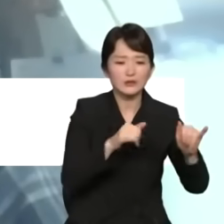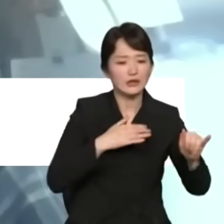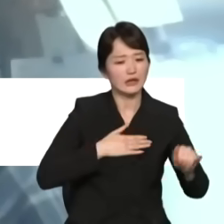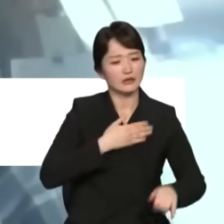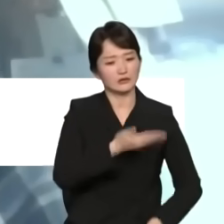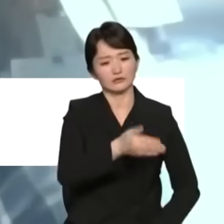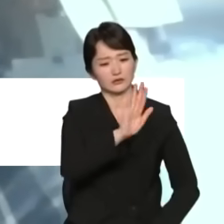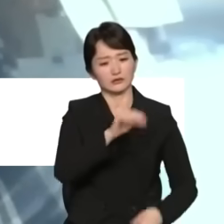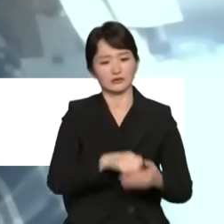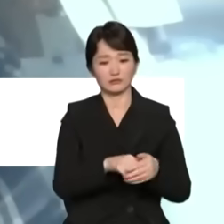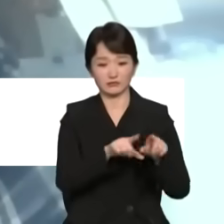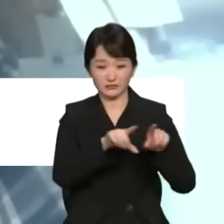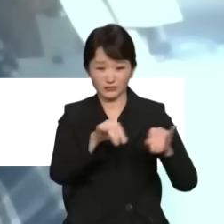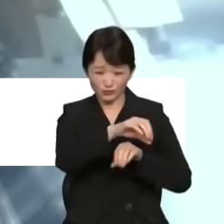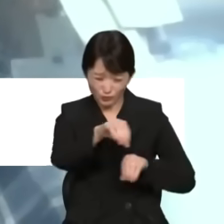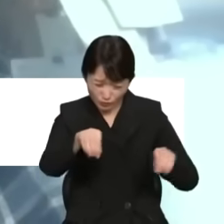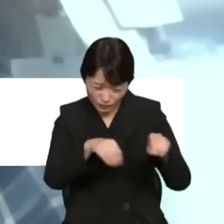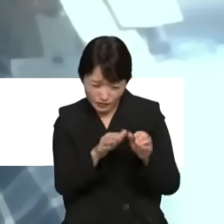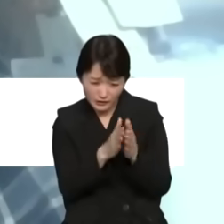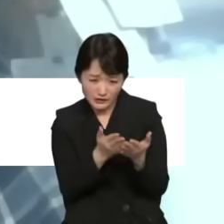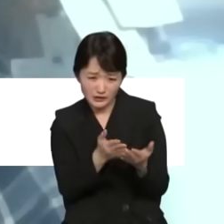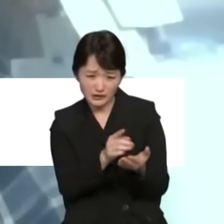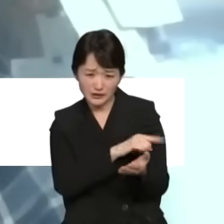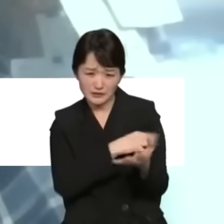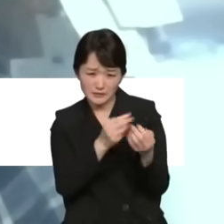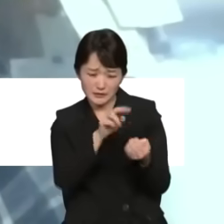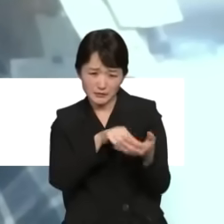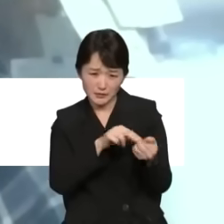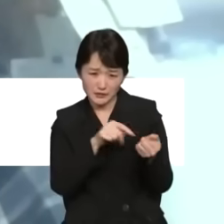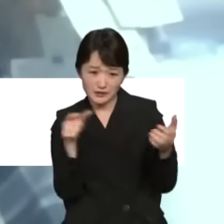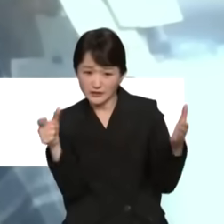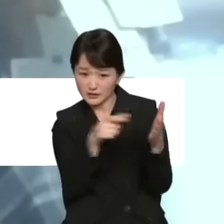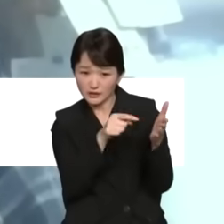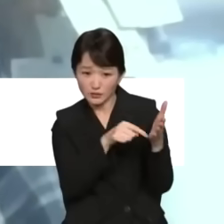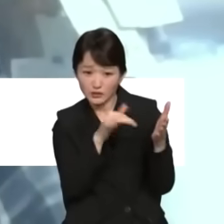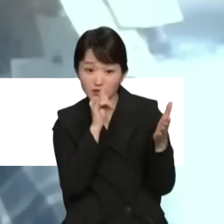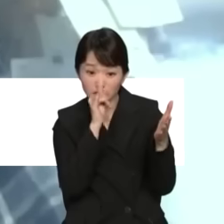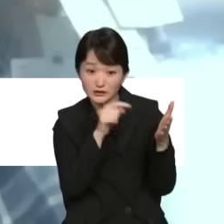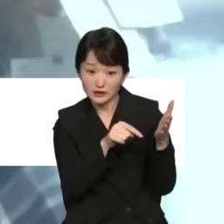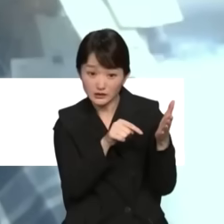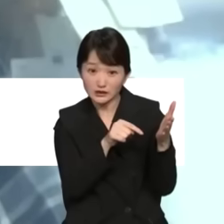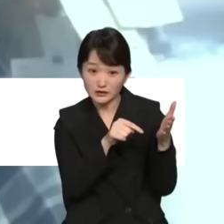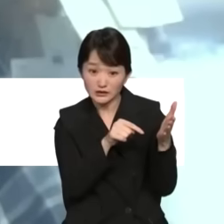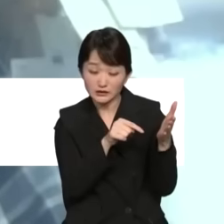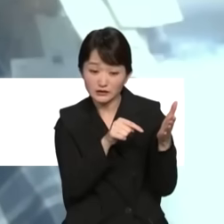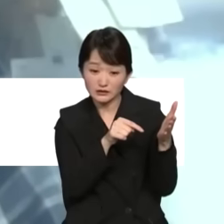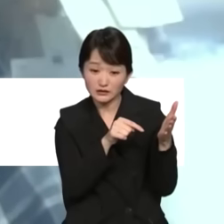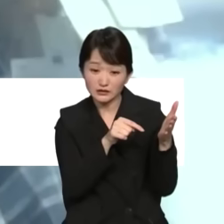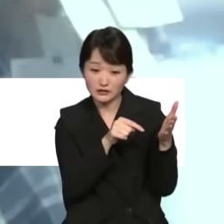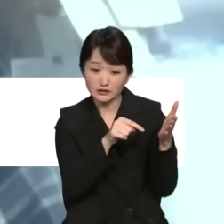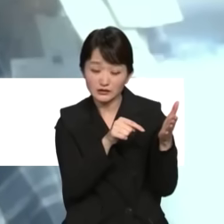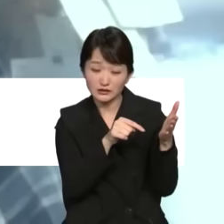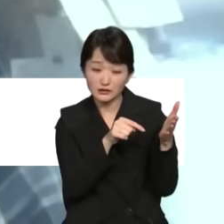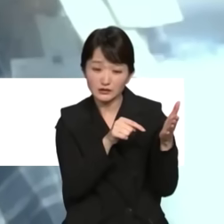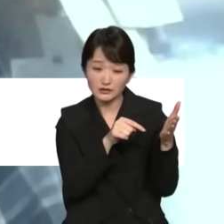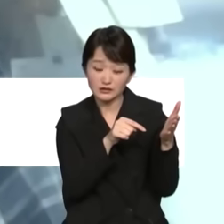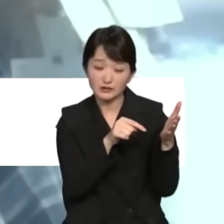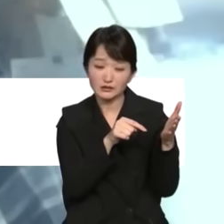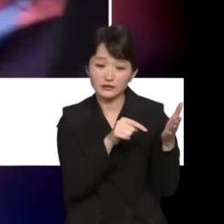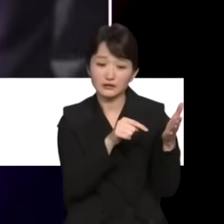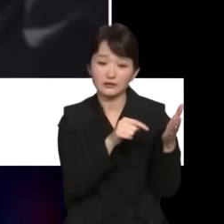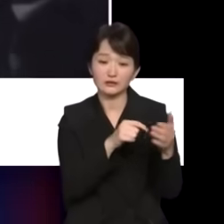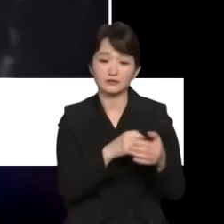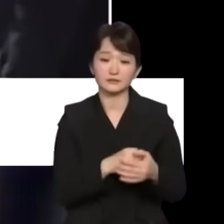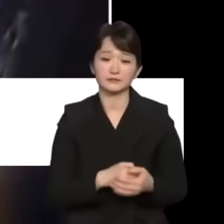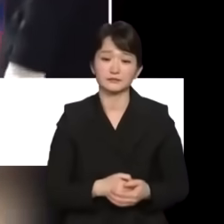って大体知らないんですよね。ちょっと、まあ、影響を与えたわけですね。一般の人は、どっちかっていうとそうい